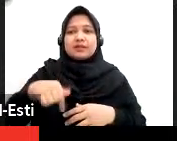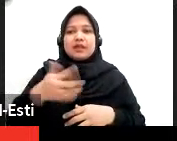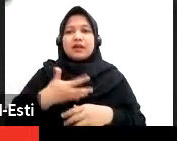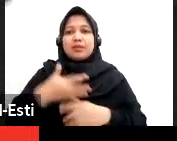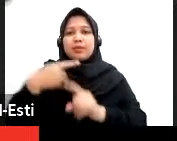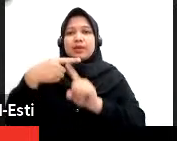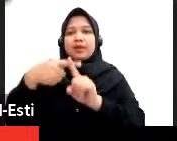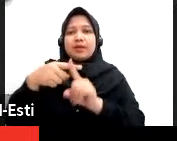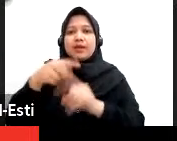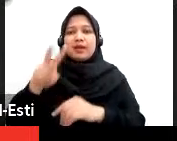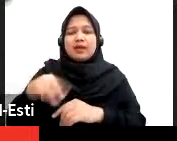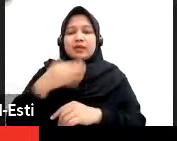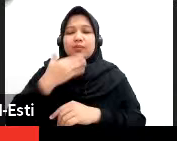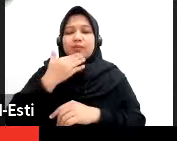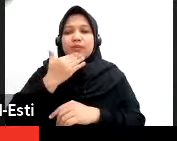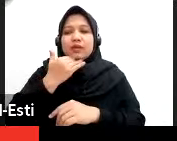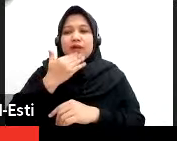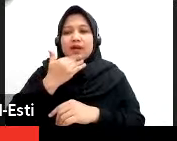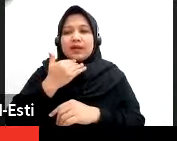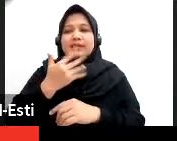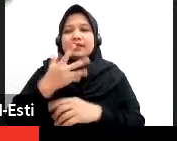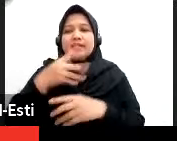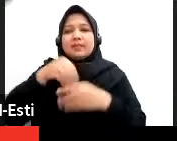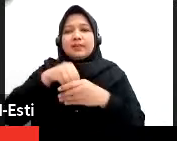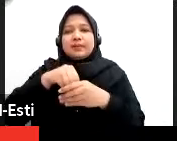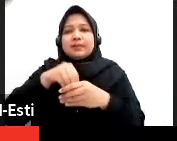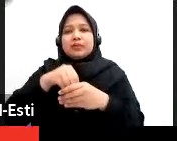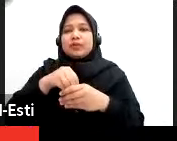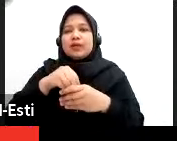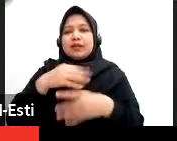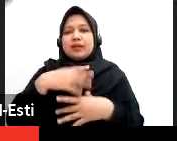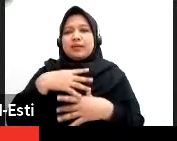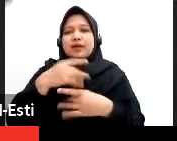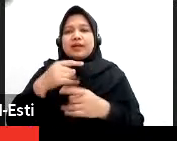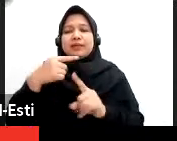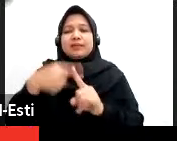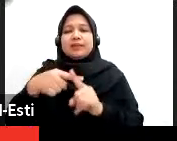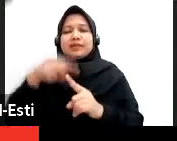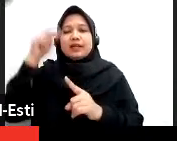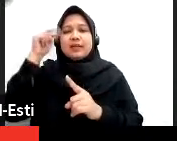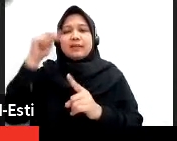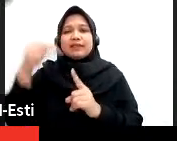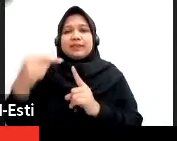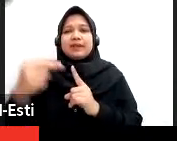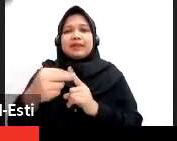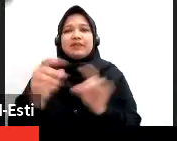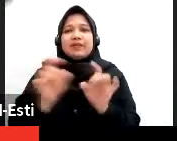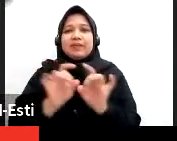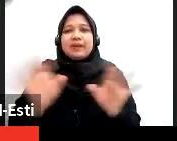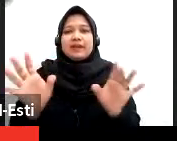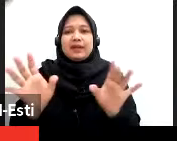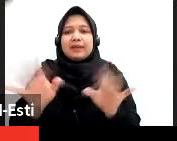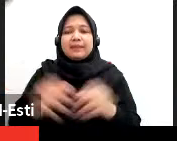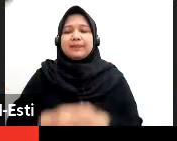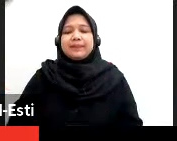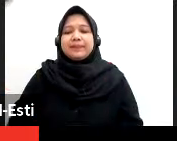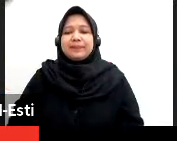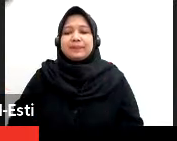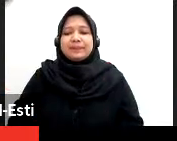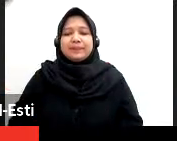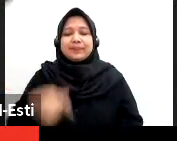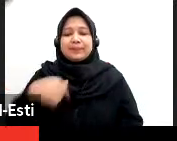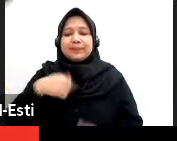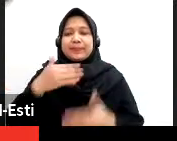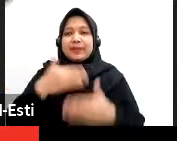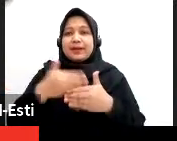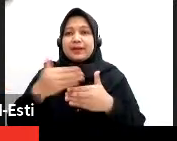menambahkan mudah-mudahan menjadi apa Insight yang menarik dan juga perspektif yang berbeda yang bisa disajikan ke dalam diskusi ini saya lanjut